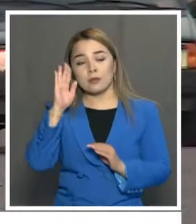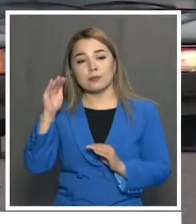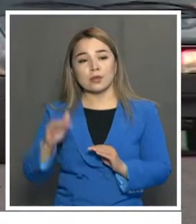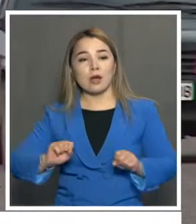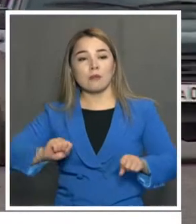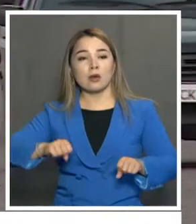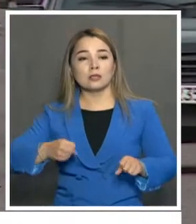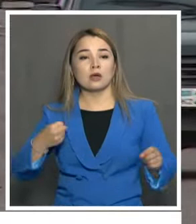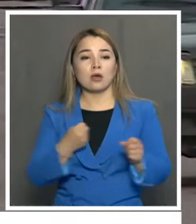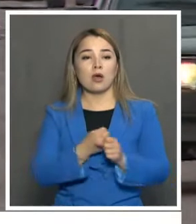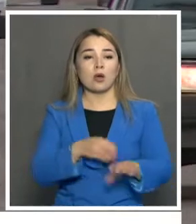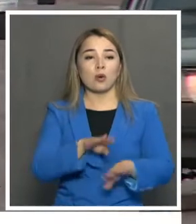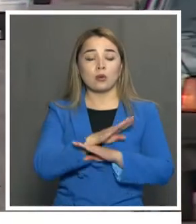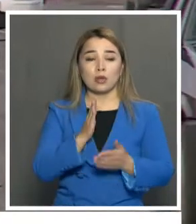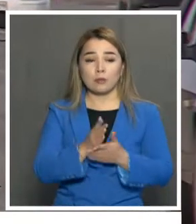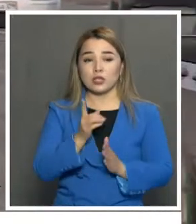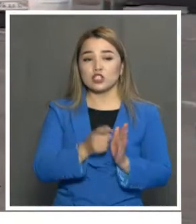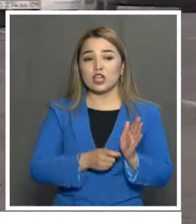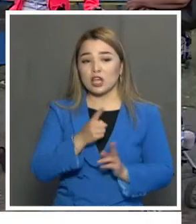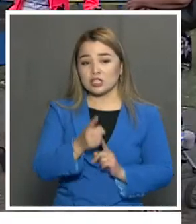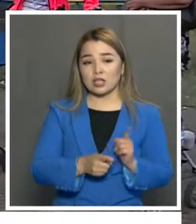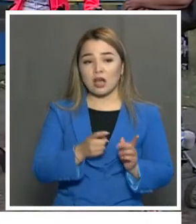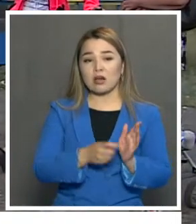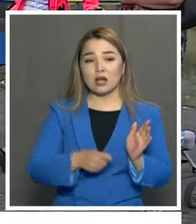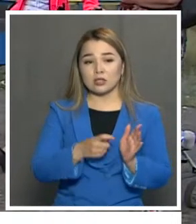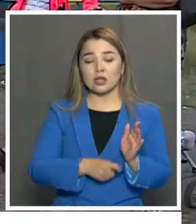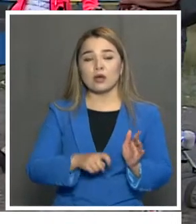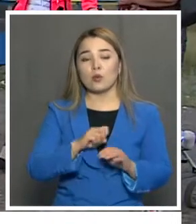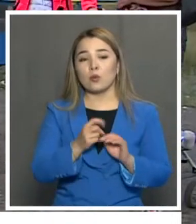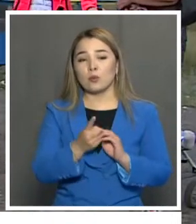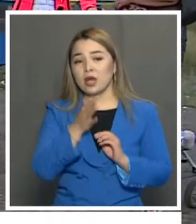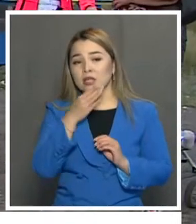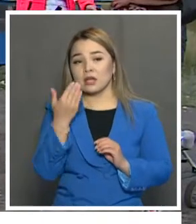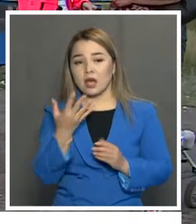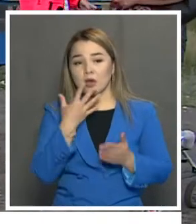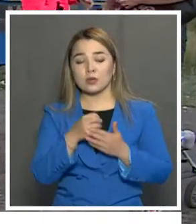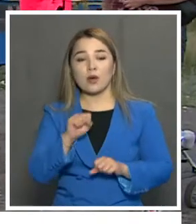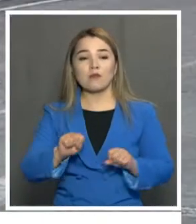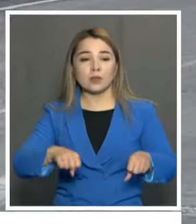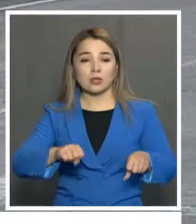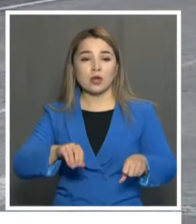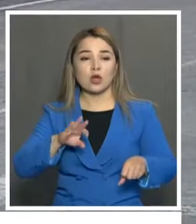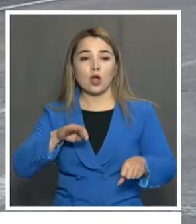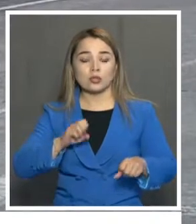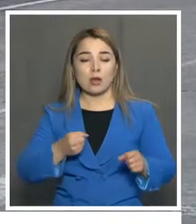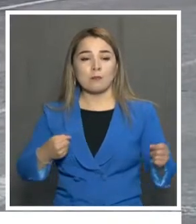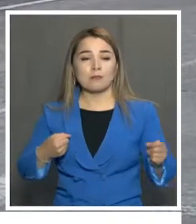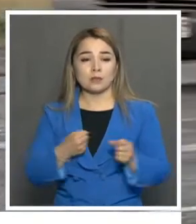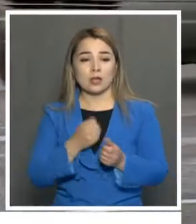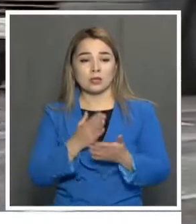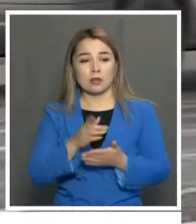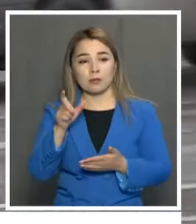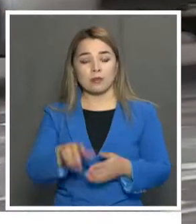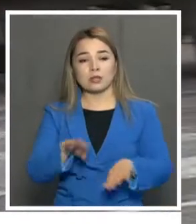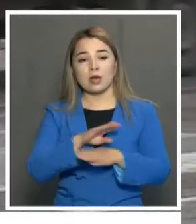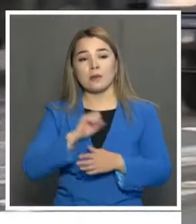мотоциклмен жол апатына түсіп қайтыс болды. Жезқазған Қарағанды тас жолында жасөспірім тізгіндеген Васкот мотоциклмен Toyota Camry соқтығысқан жеткіншектің